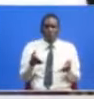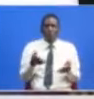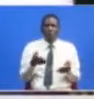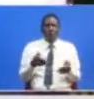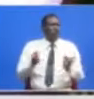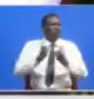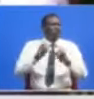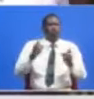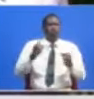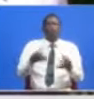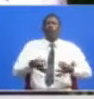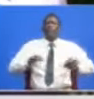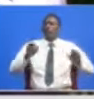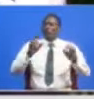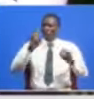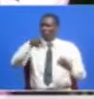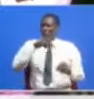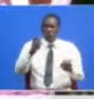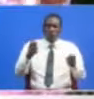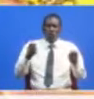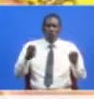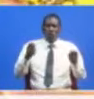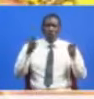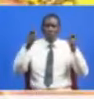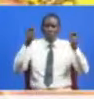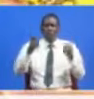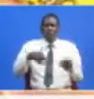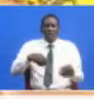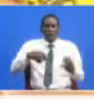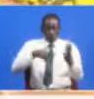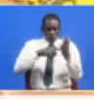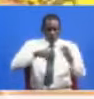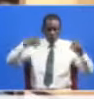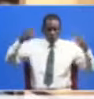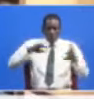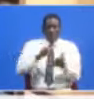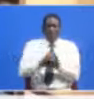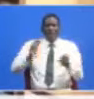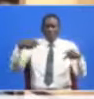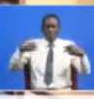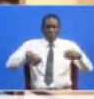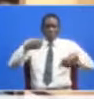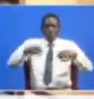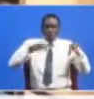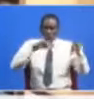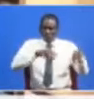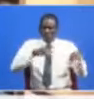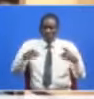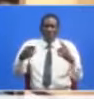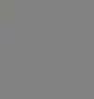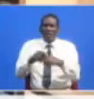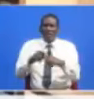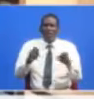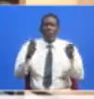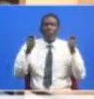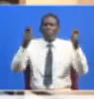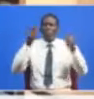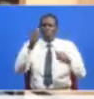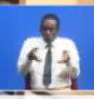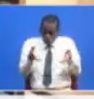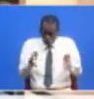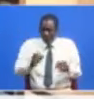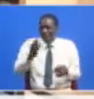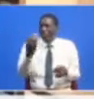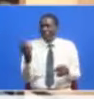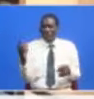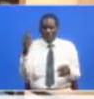halali. Hii ni idhibati tosha kwamba Wakenya wataendelea kuumia hadi wakati mgomo ambao umeingia siku ya 30 hii leo